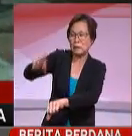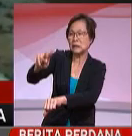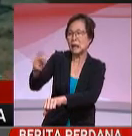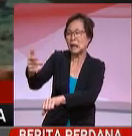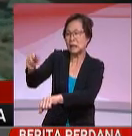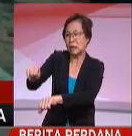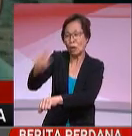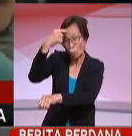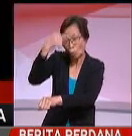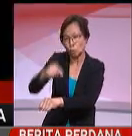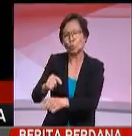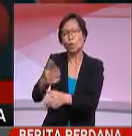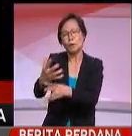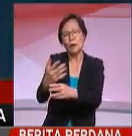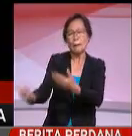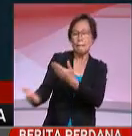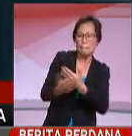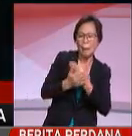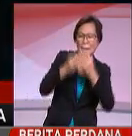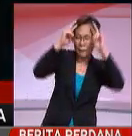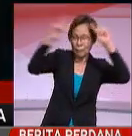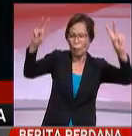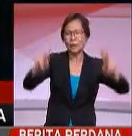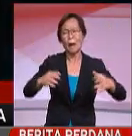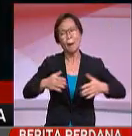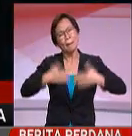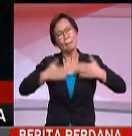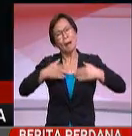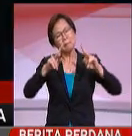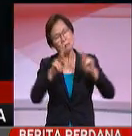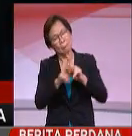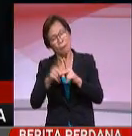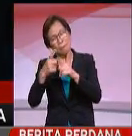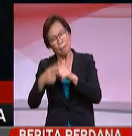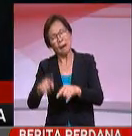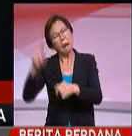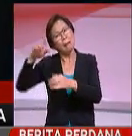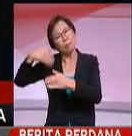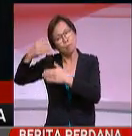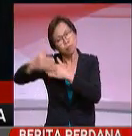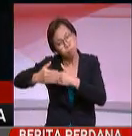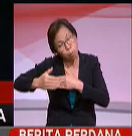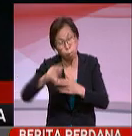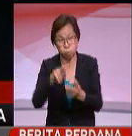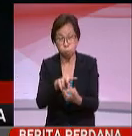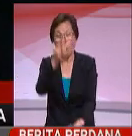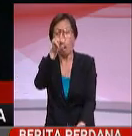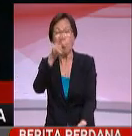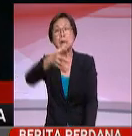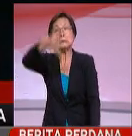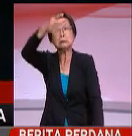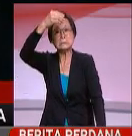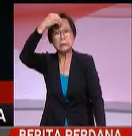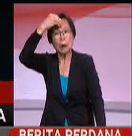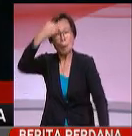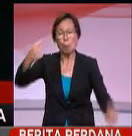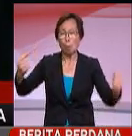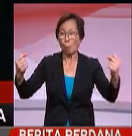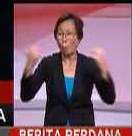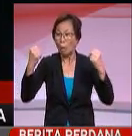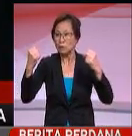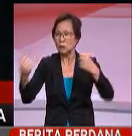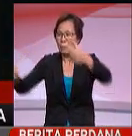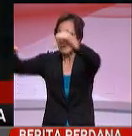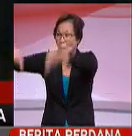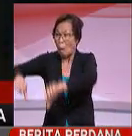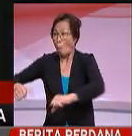mengembalikan keharmonian dan kesejahteraan kampung mereka. Bagaimanapun, mereka akhirnya terkejut setelah mengetahui kuasa mengalahkan